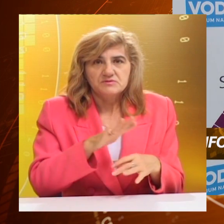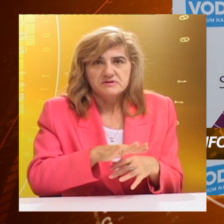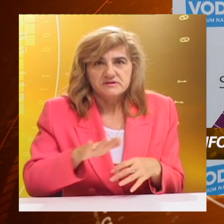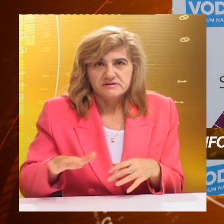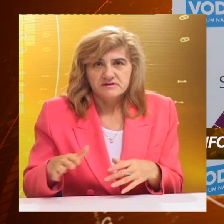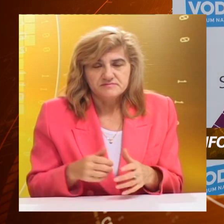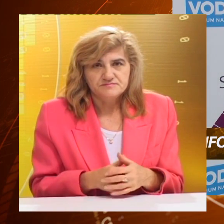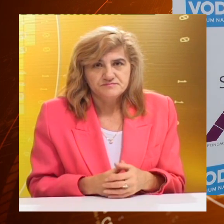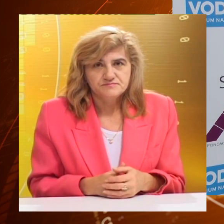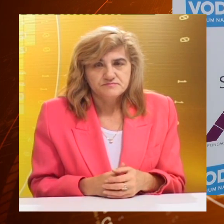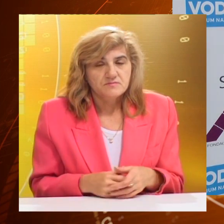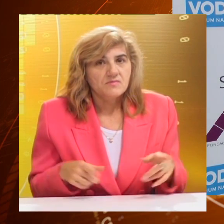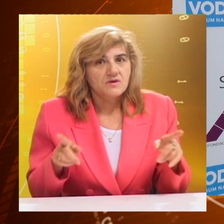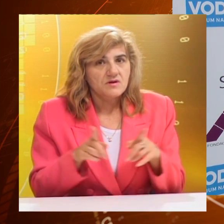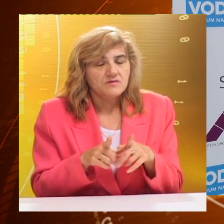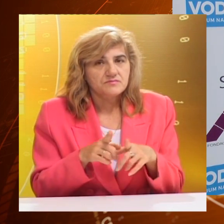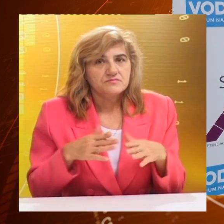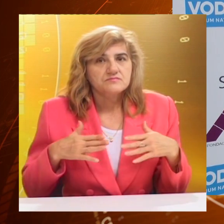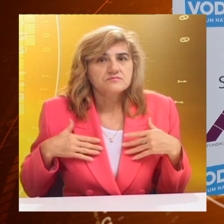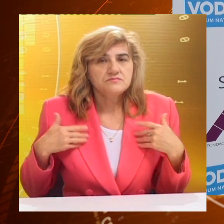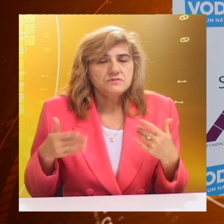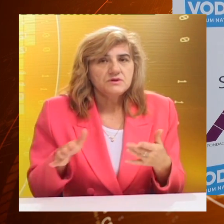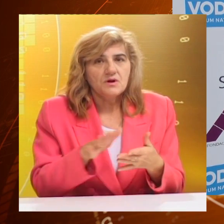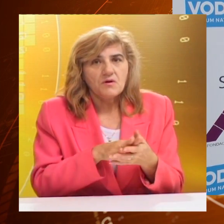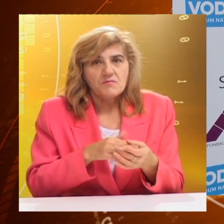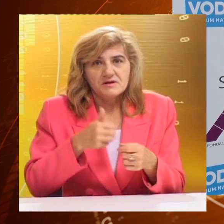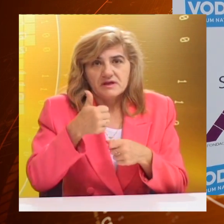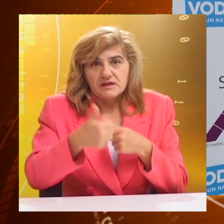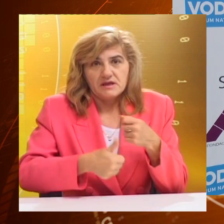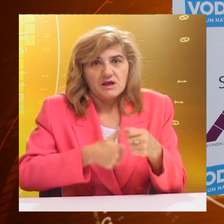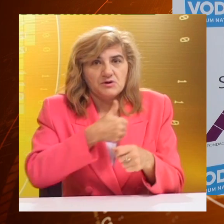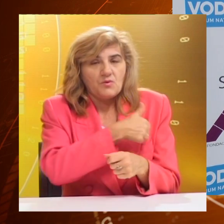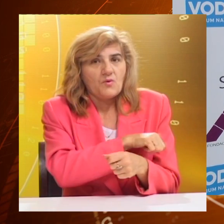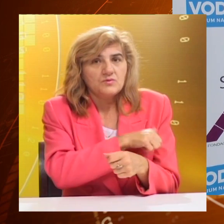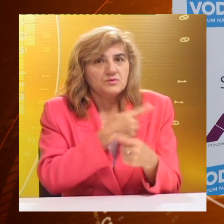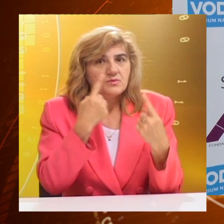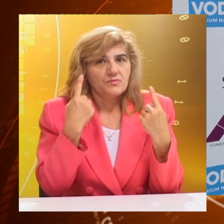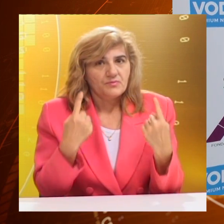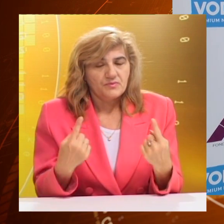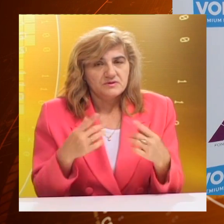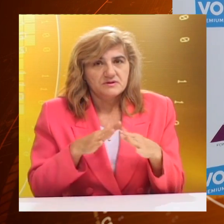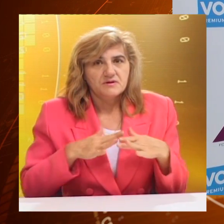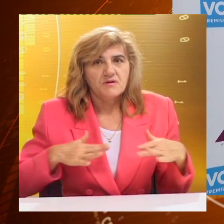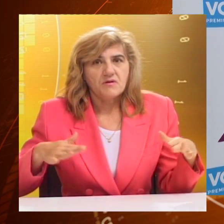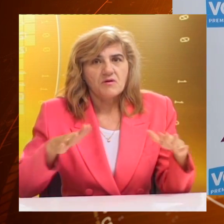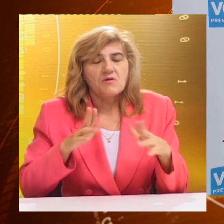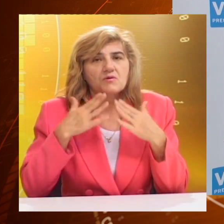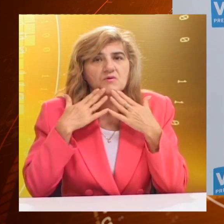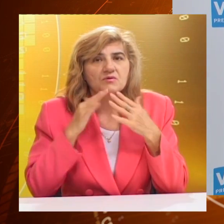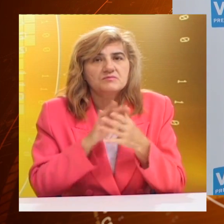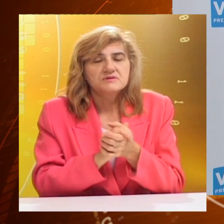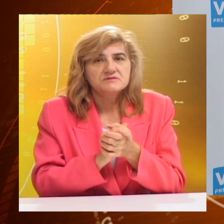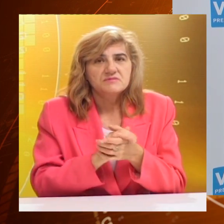odgovornost 2016. Kao mlada fondacija koja postoji svega godinu i po dana, mi smo uspjeli da ostvarimo saradnju